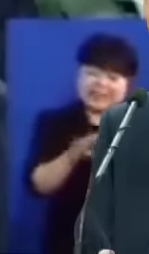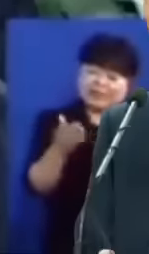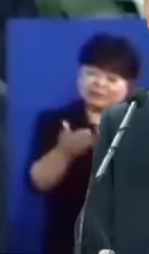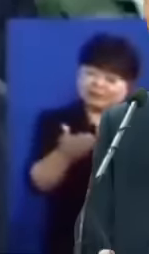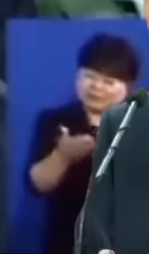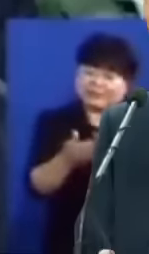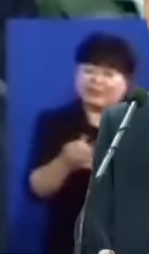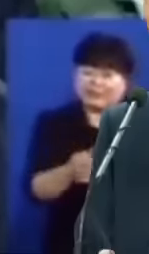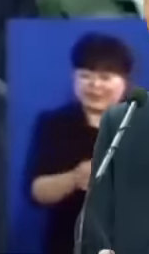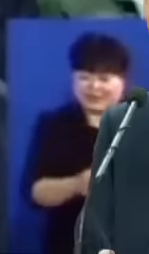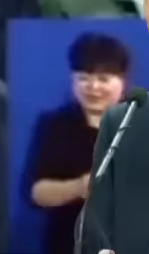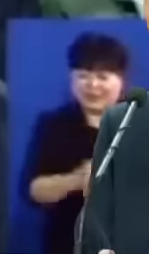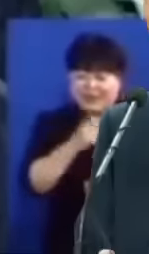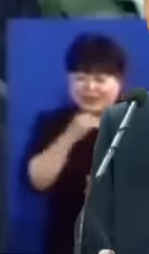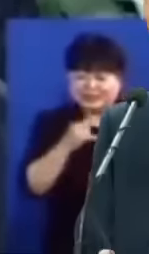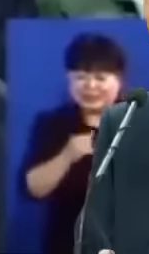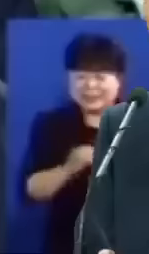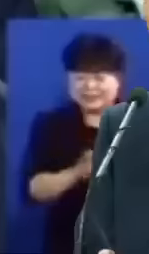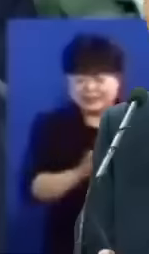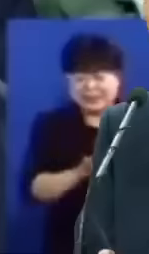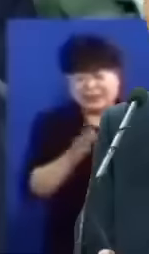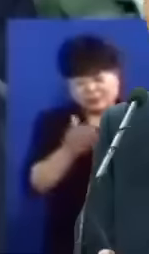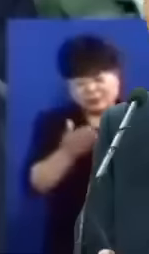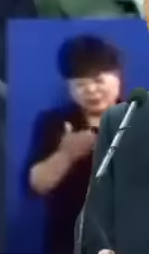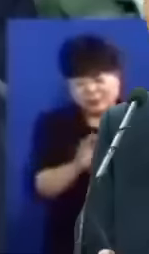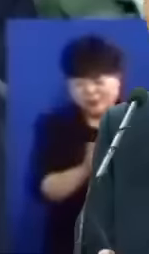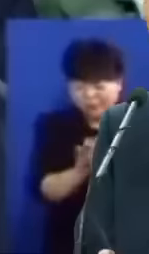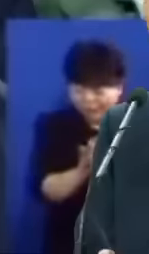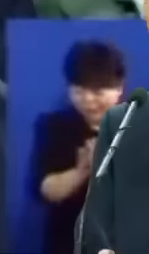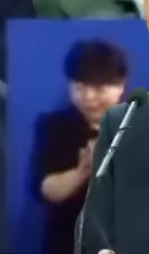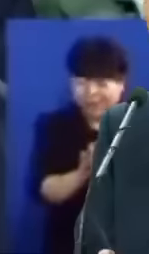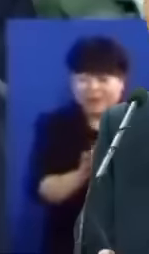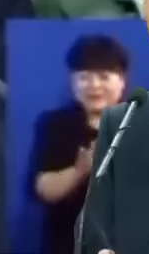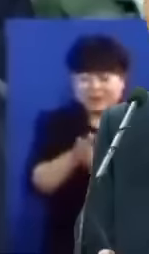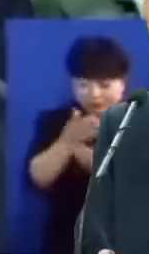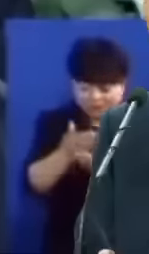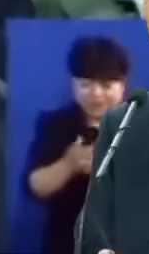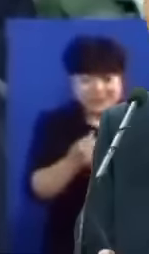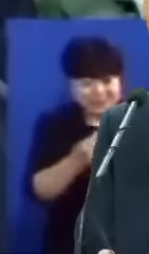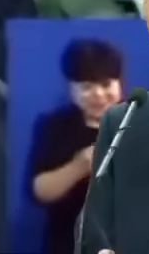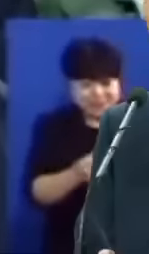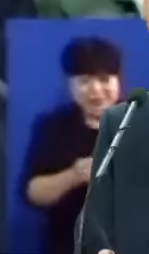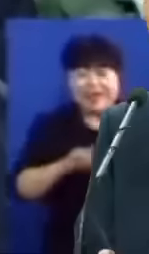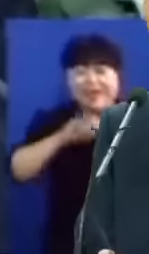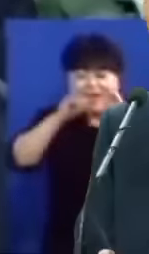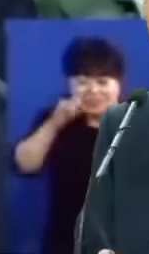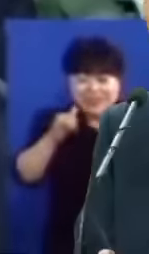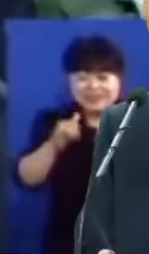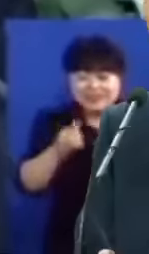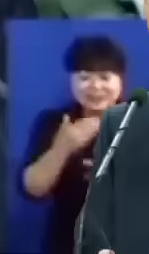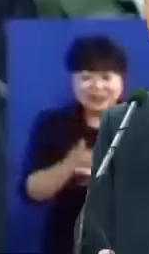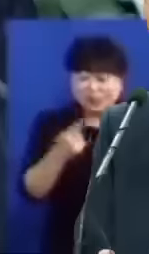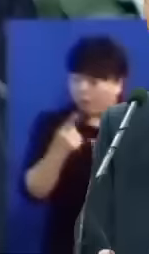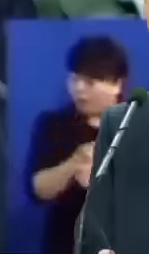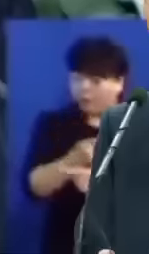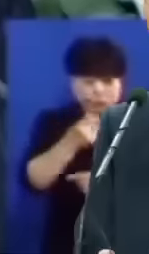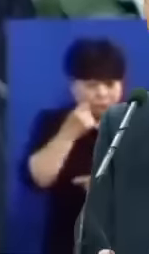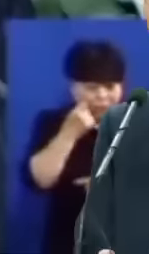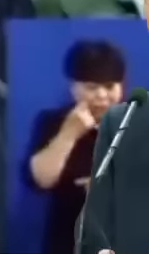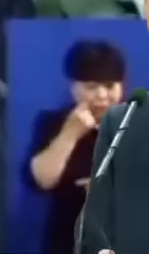해줘. 빈민들에게 사랑을 베풀고 그 빈민들에게 사랑을 받으니 이 세상에 무엇과 바꿀 수